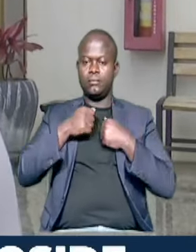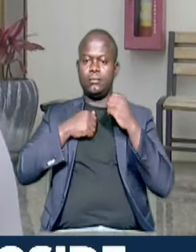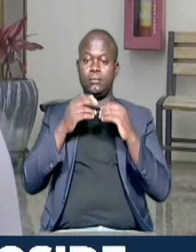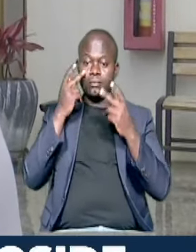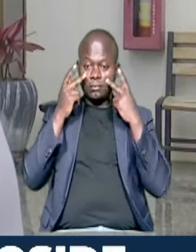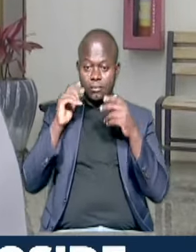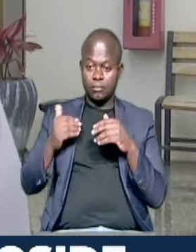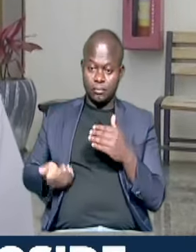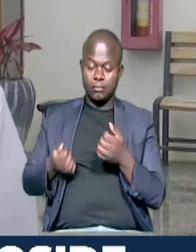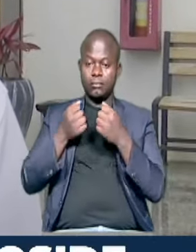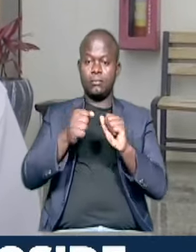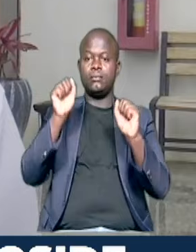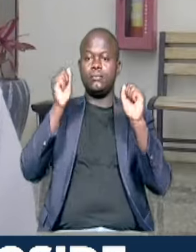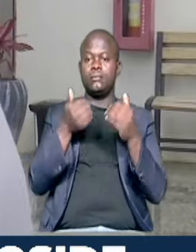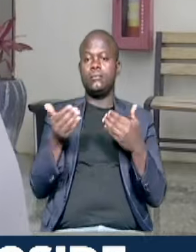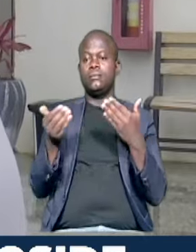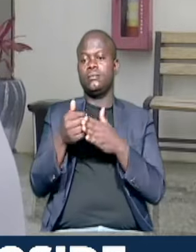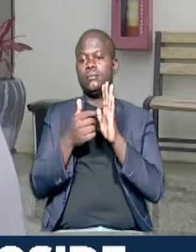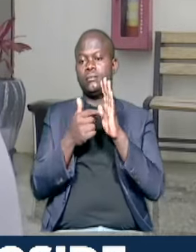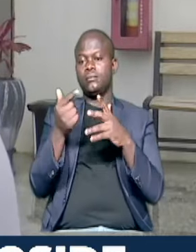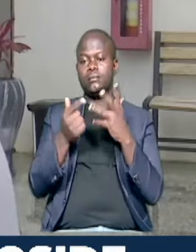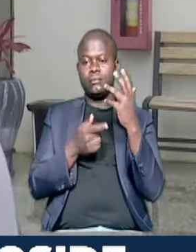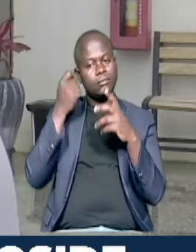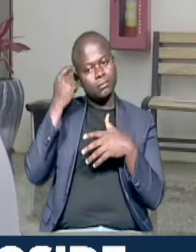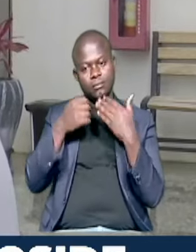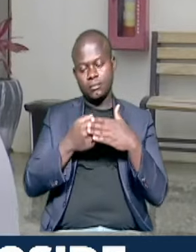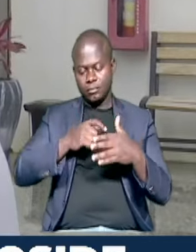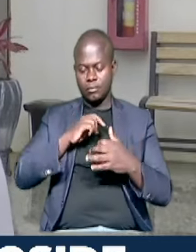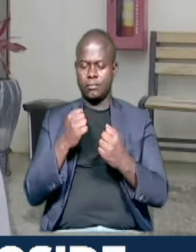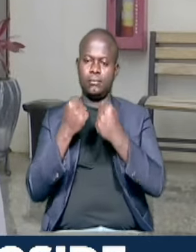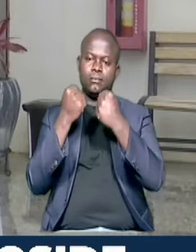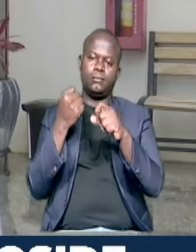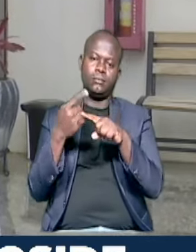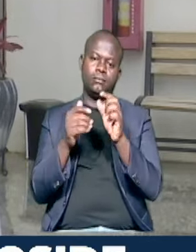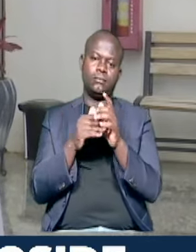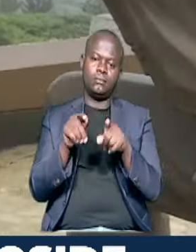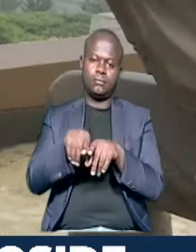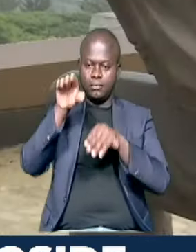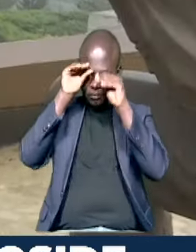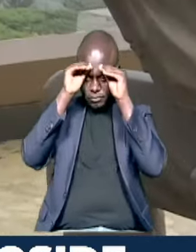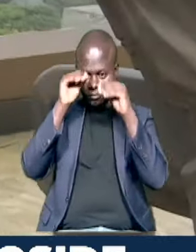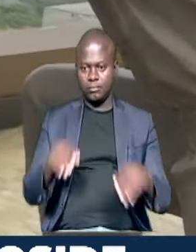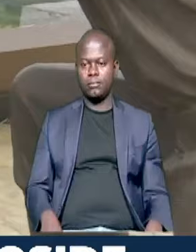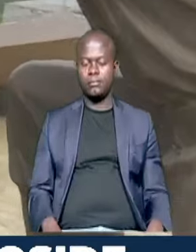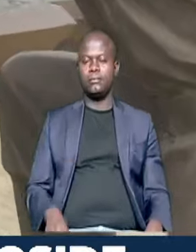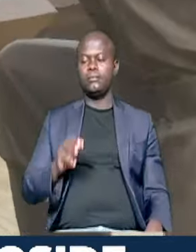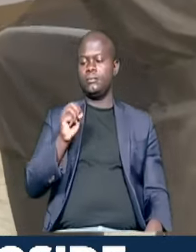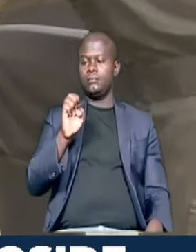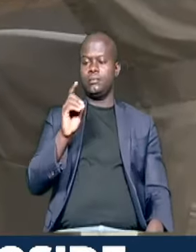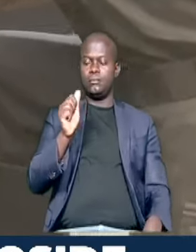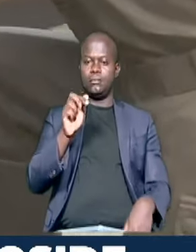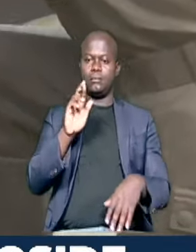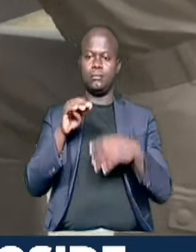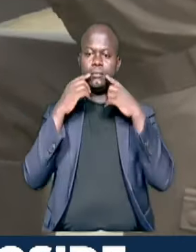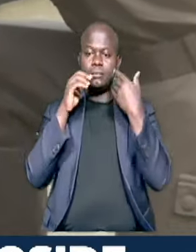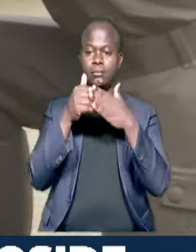warokoye umwana n'ubatugaragarije yuko akiriho, urumva ariya ni intwari cyane, natwe tugomba kumwigiraho. Medari Bashana avuga ko iyi ngoro